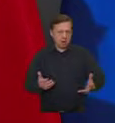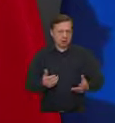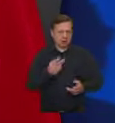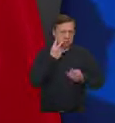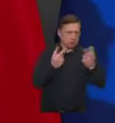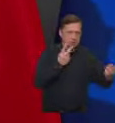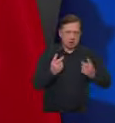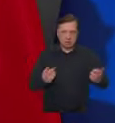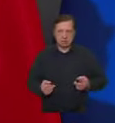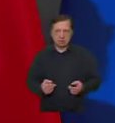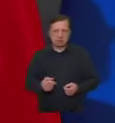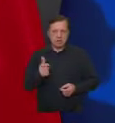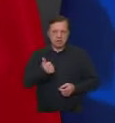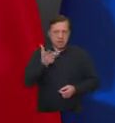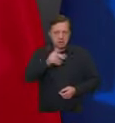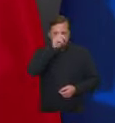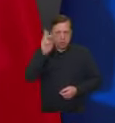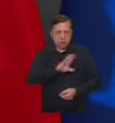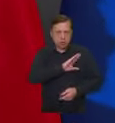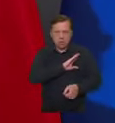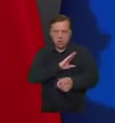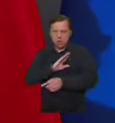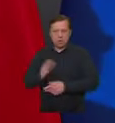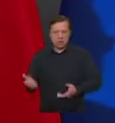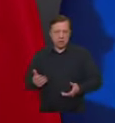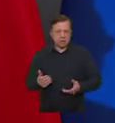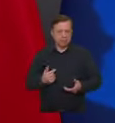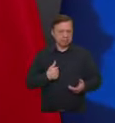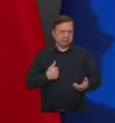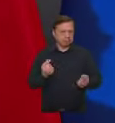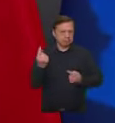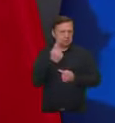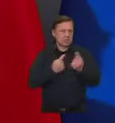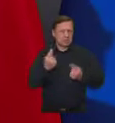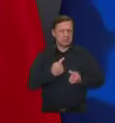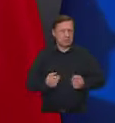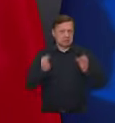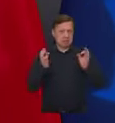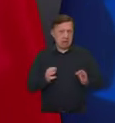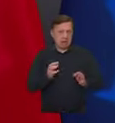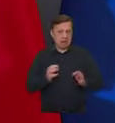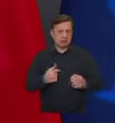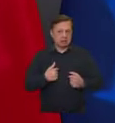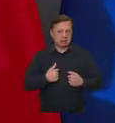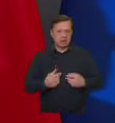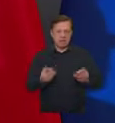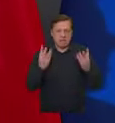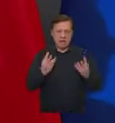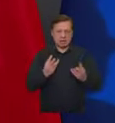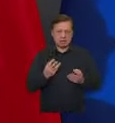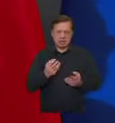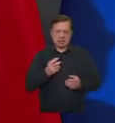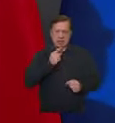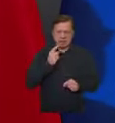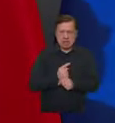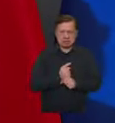popatrzymy na ilość osób, która umiera codziennie, to myślę, że te trudne decyzje, te ważne